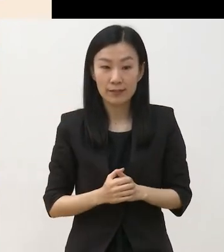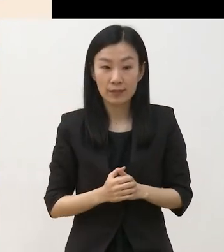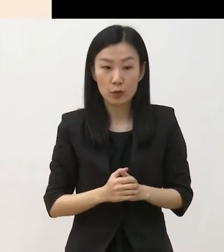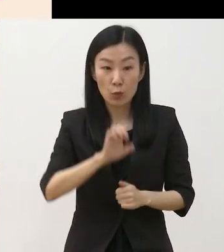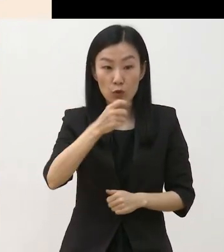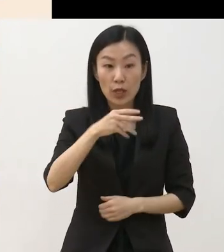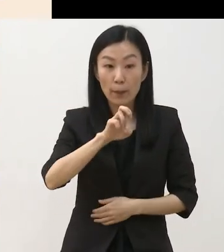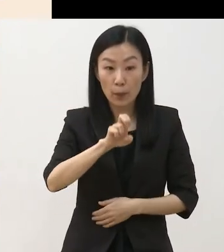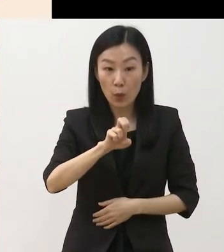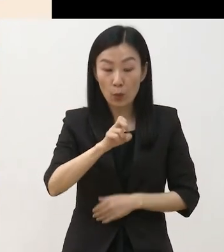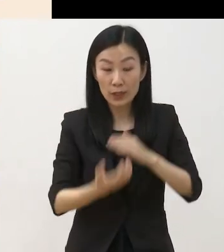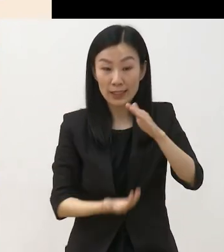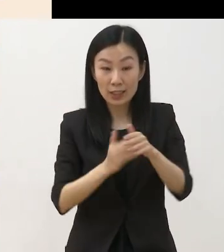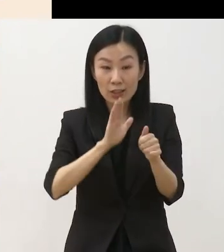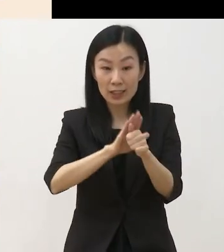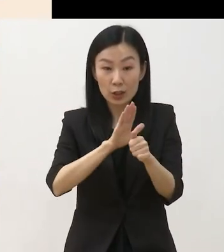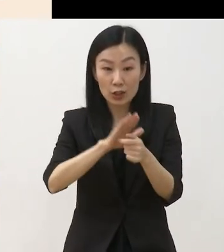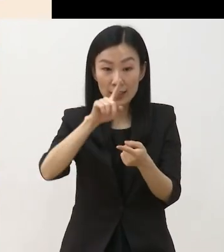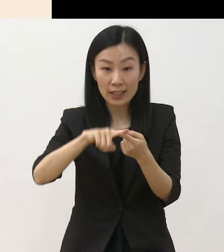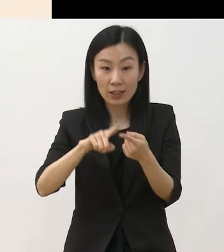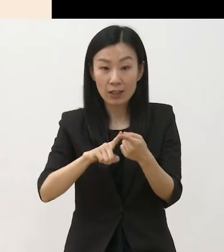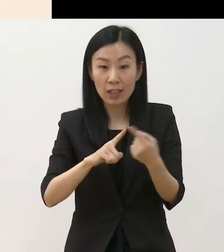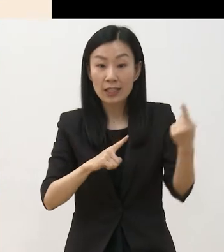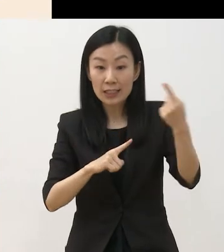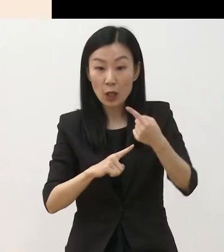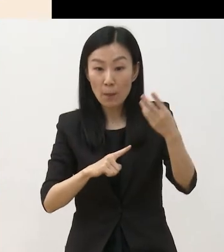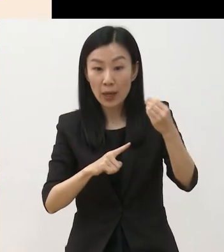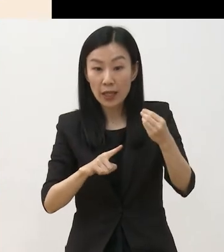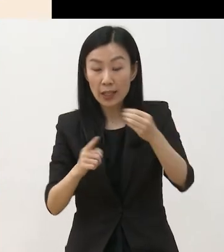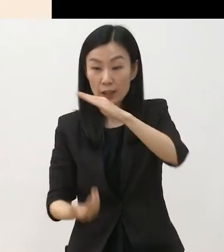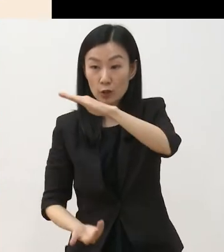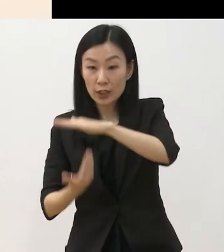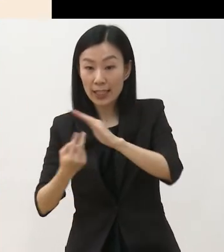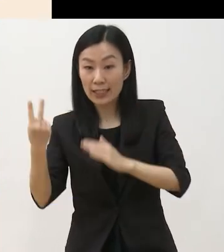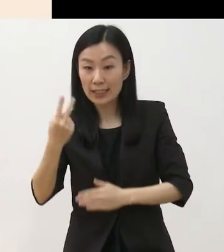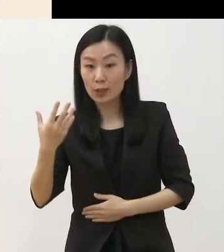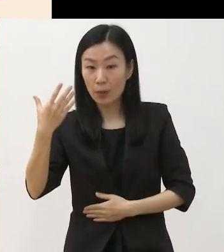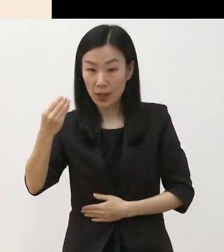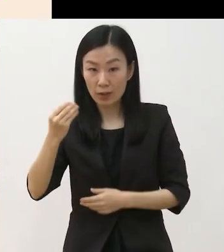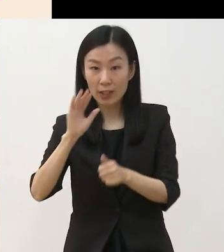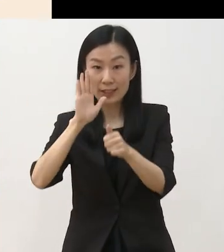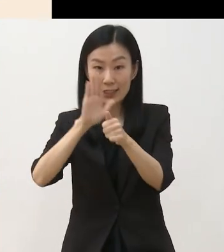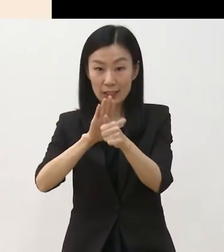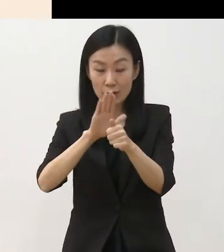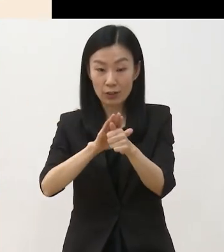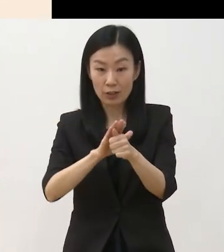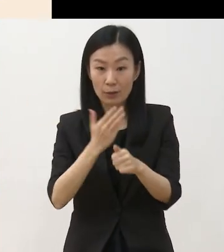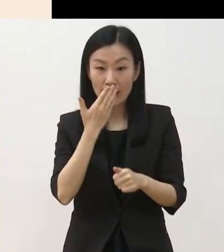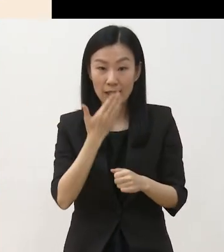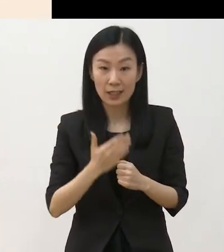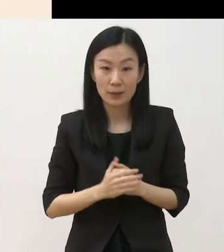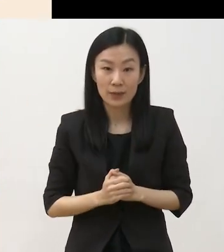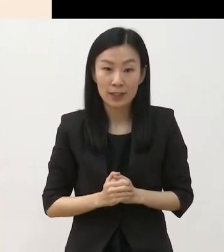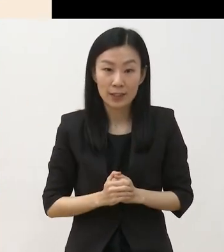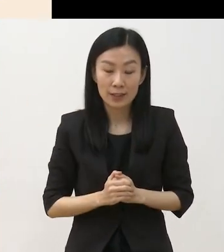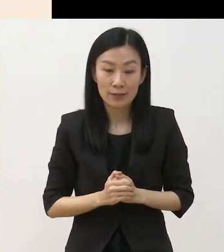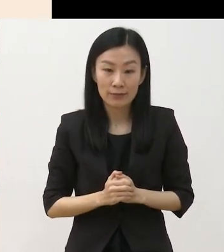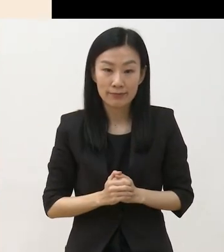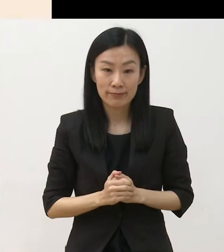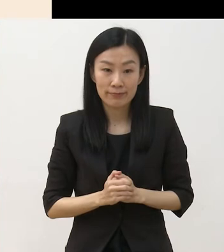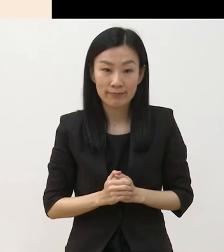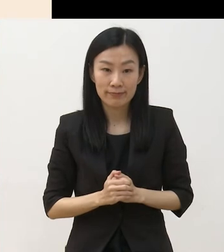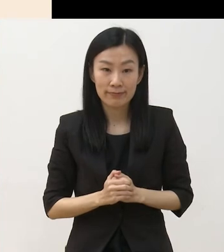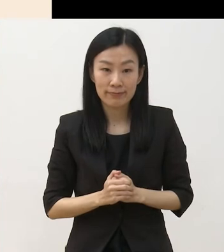플랫폼 실현 지원 분야는 1,000만 원에서 최대 2,000만 원까지 지원을 받게 됩니다.